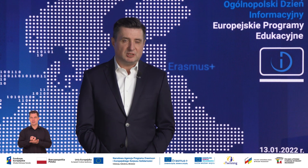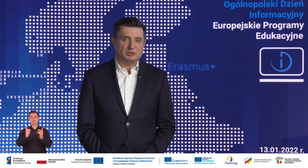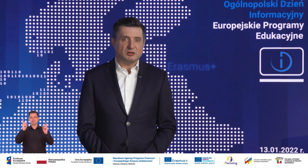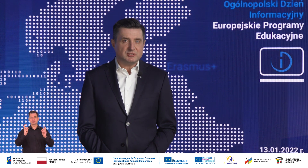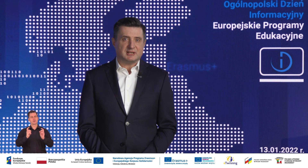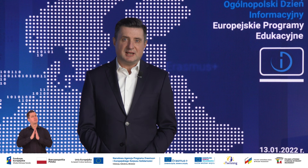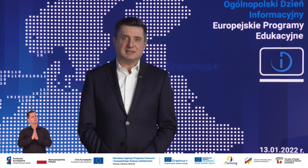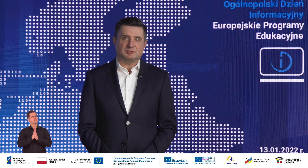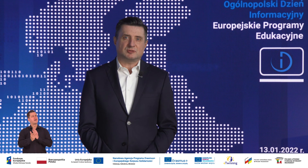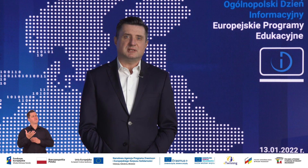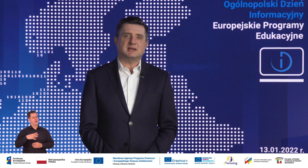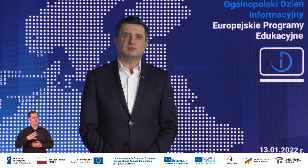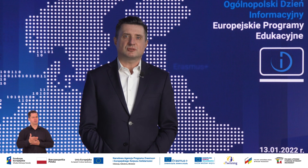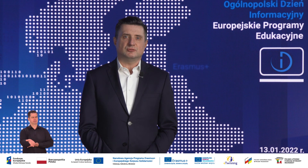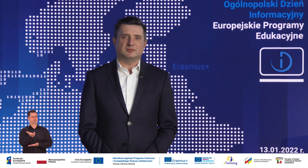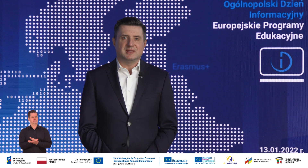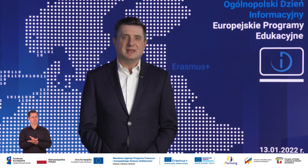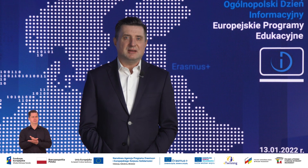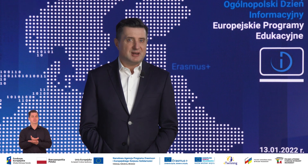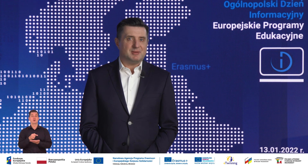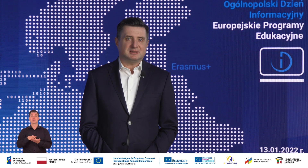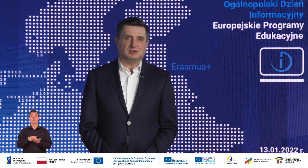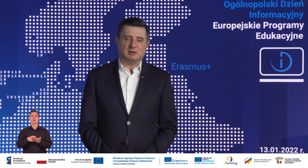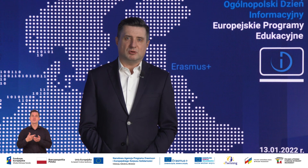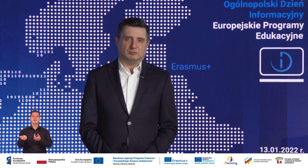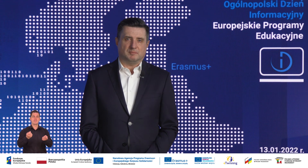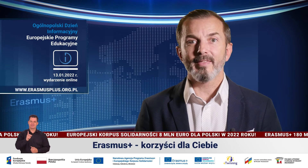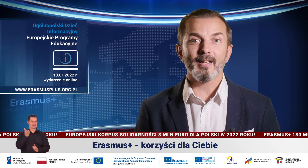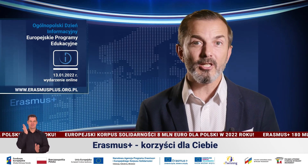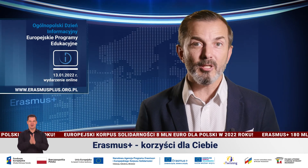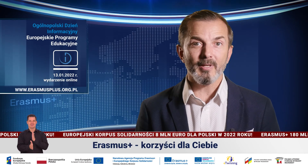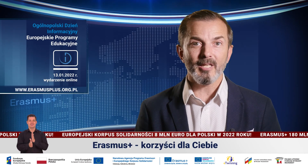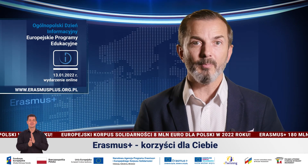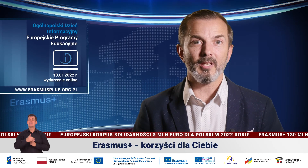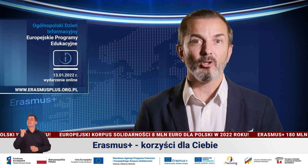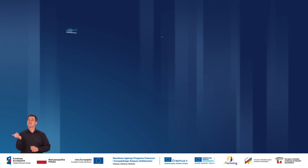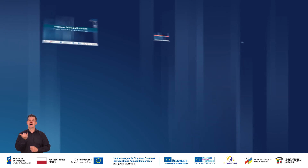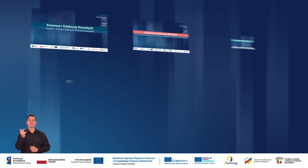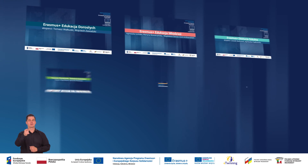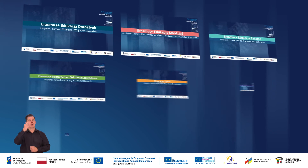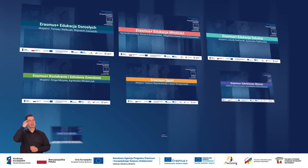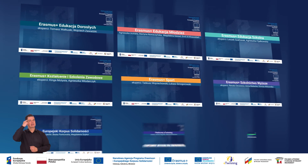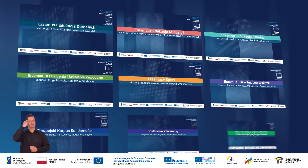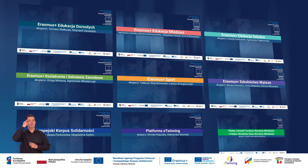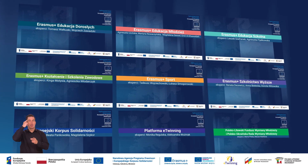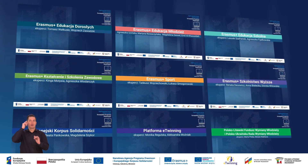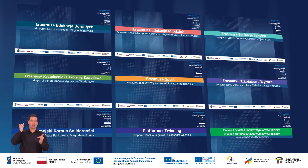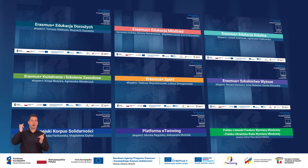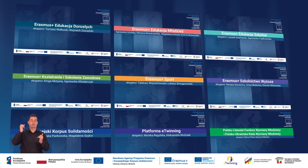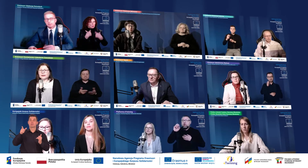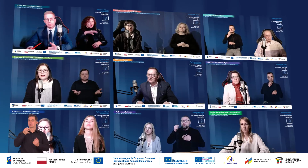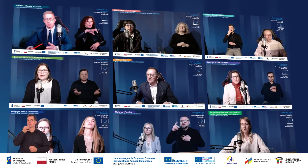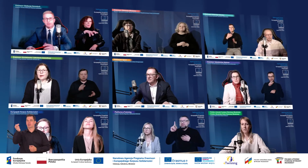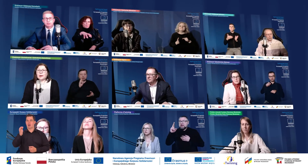lutym i gorąco zachęcam do składania wniosków w ramach tego naboru. Na każdym etapie do Państwa dyspozycji